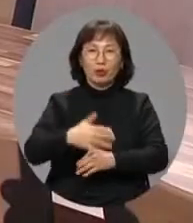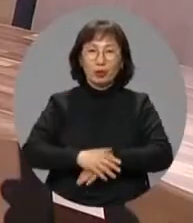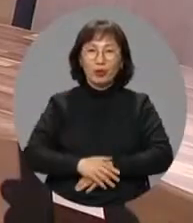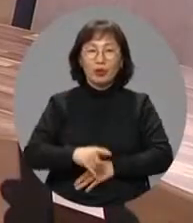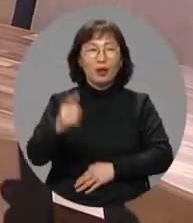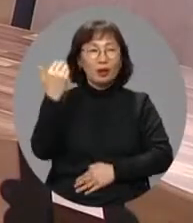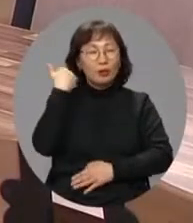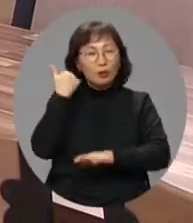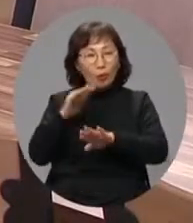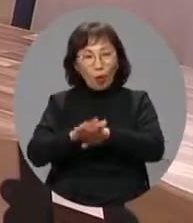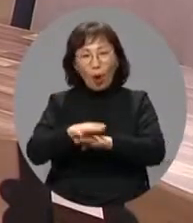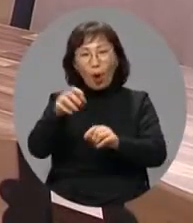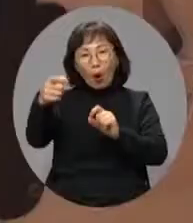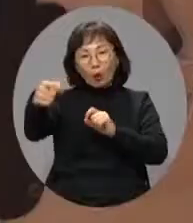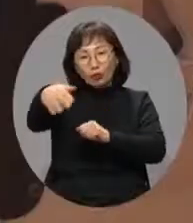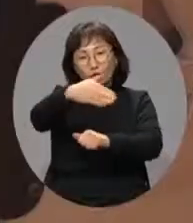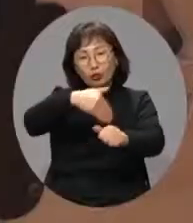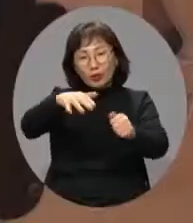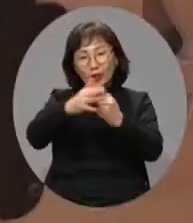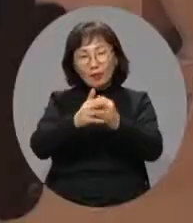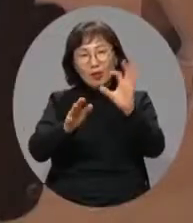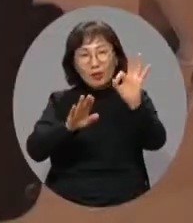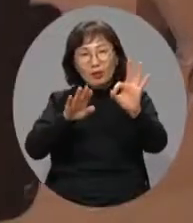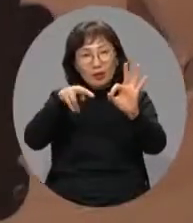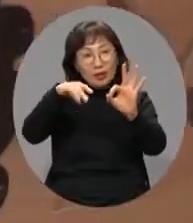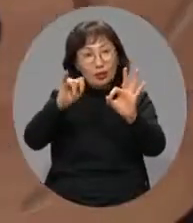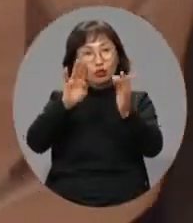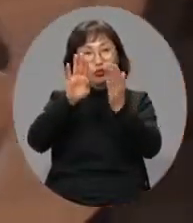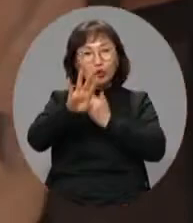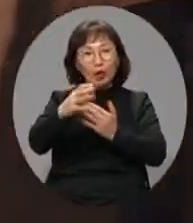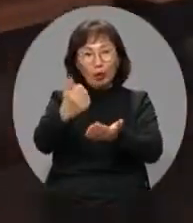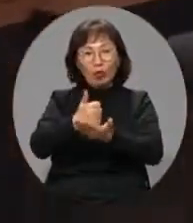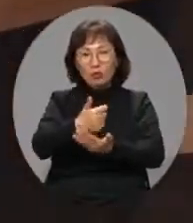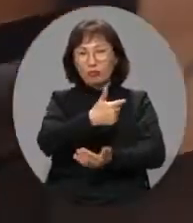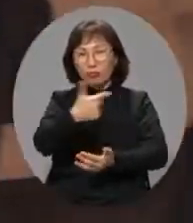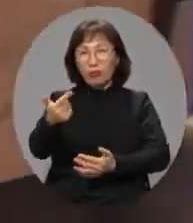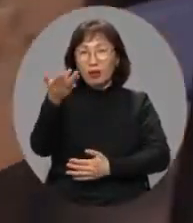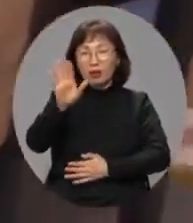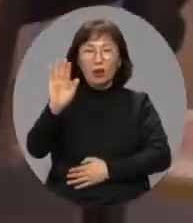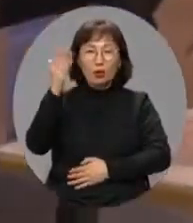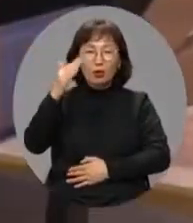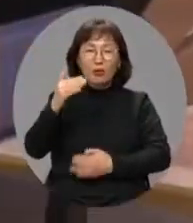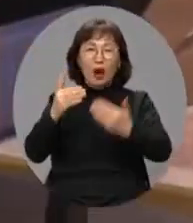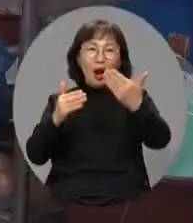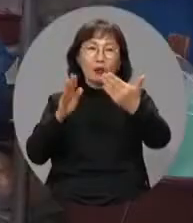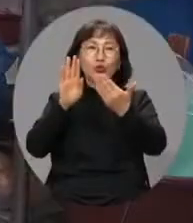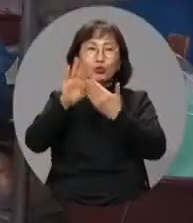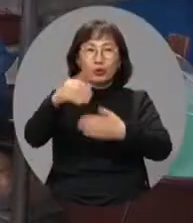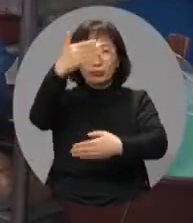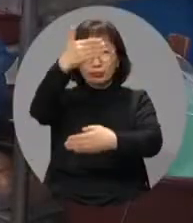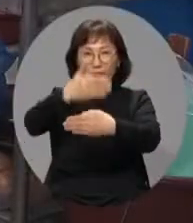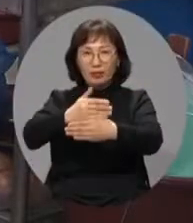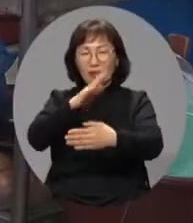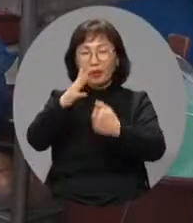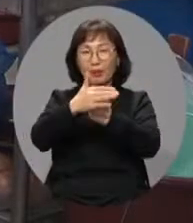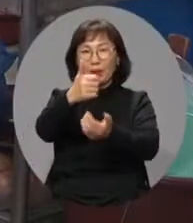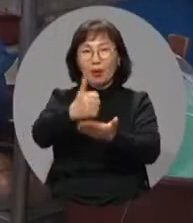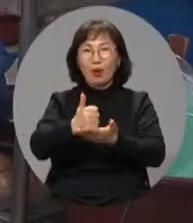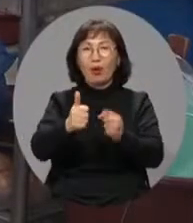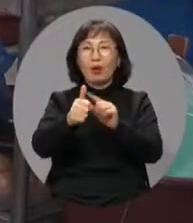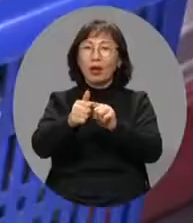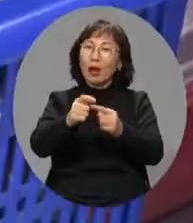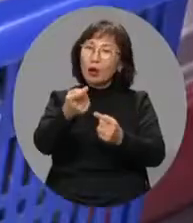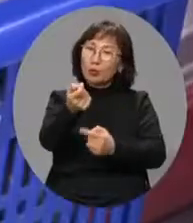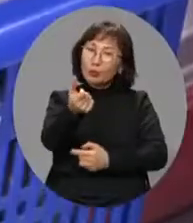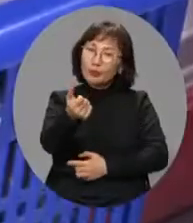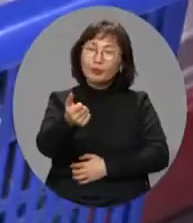숙박업소 근처라 10시 이후엔 손님이 가장 많지만 최근엔 9시 이후에 문을 닫아야 해 방문하는 손님은 손가락에